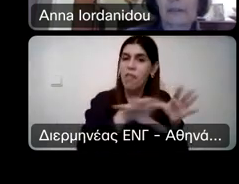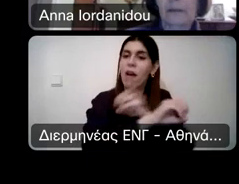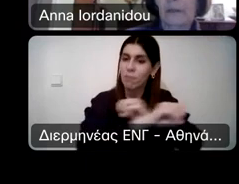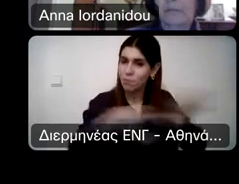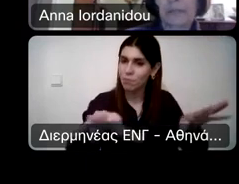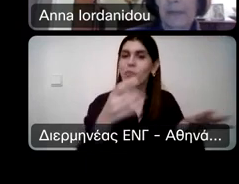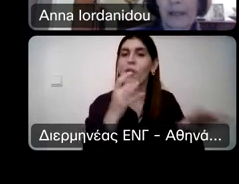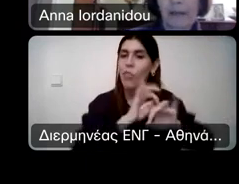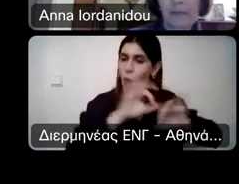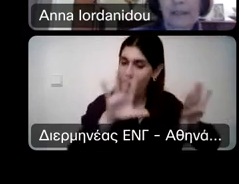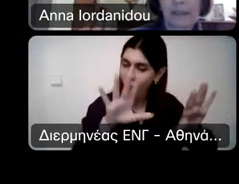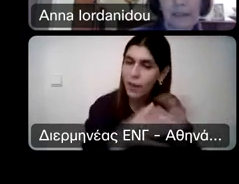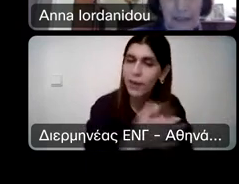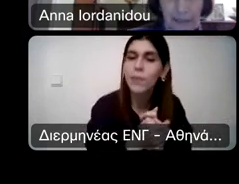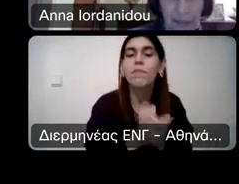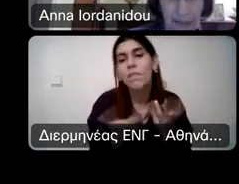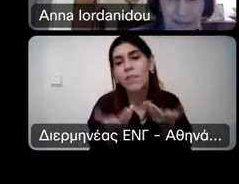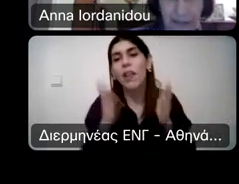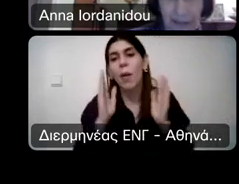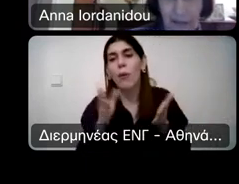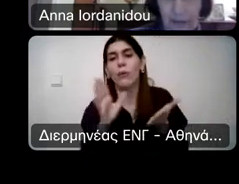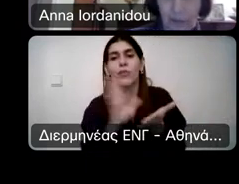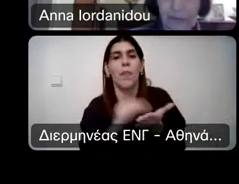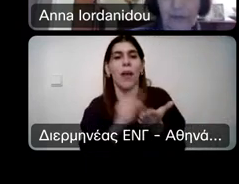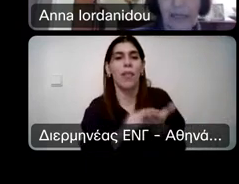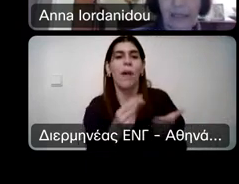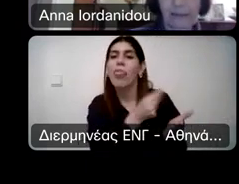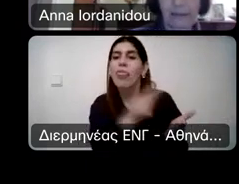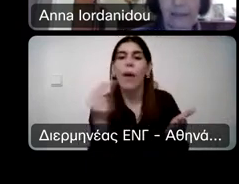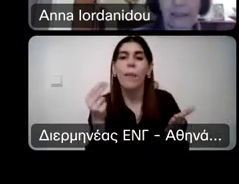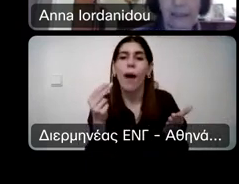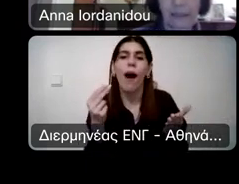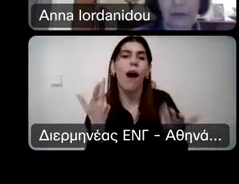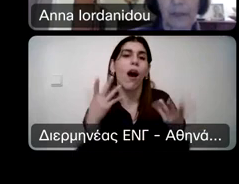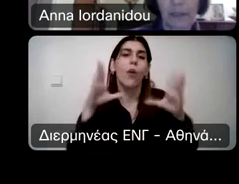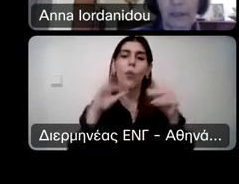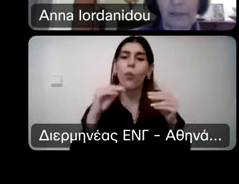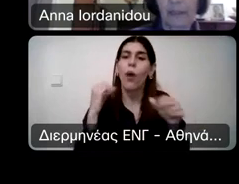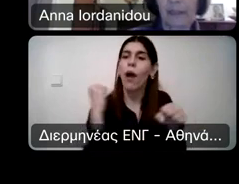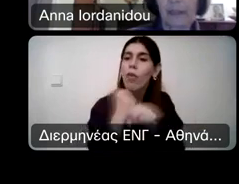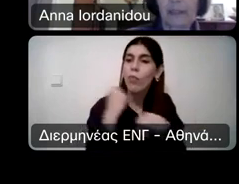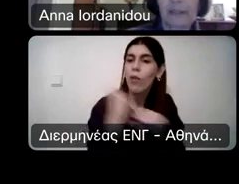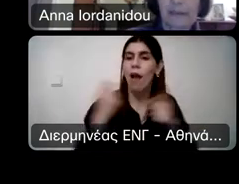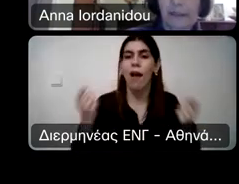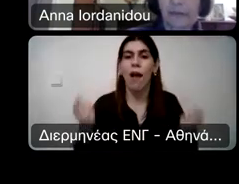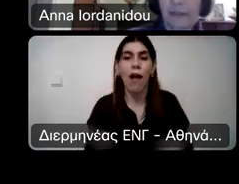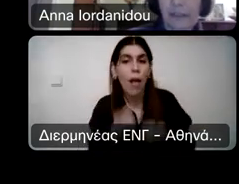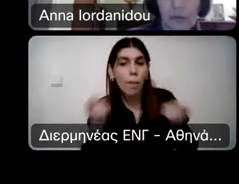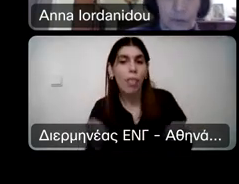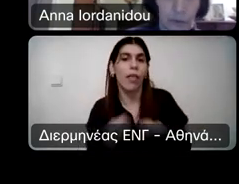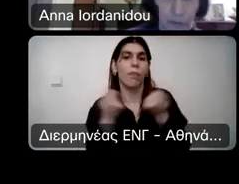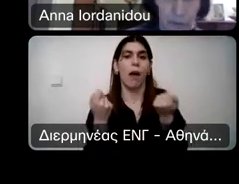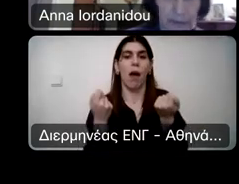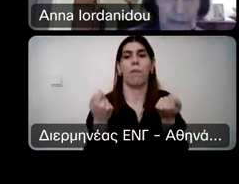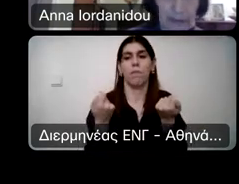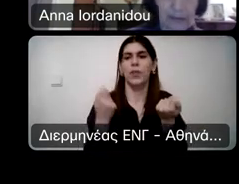μπορούσε, για παράδειγμα, σε μια θεματική ενότητα που αφορά την εργασία και το επάγγελμα στις τελευταίες τάξεις